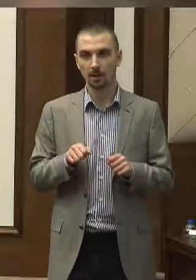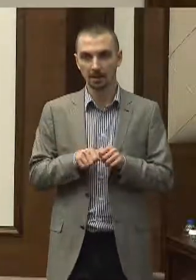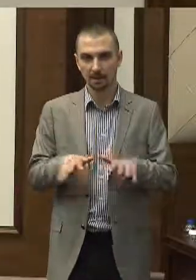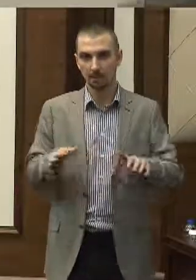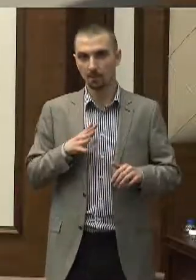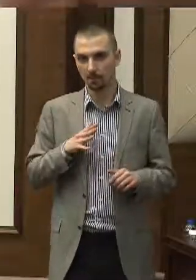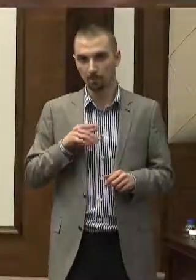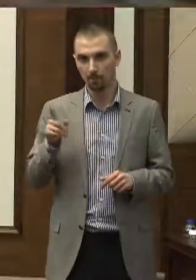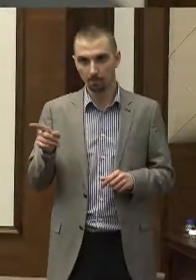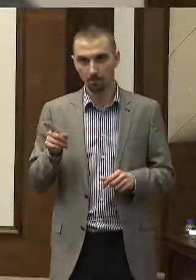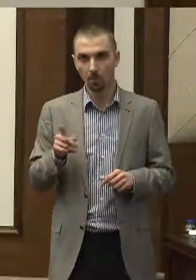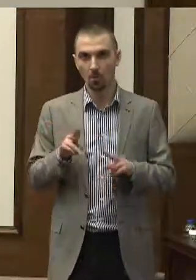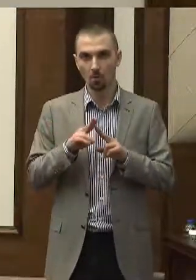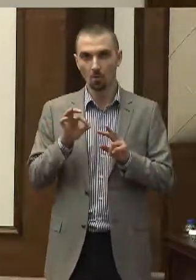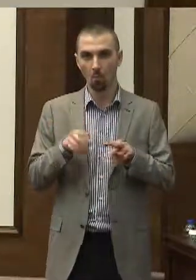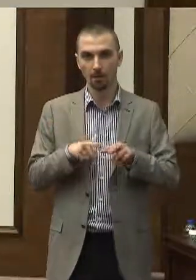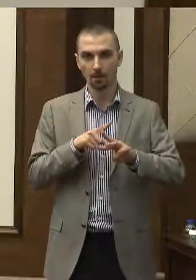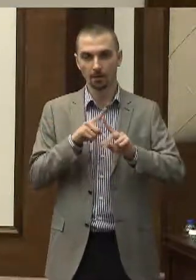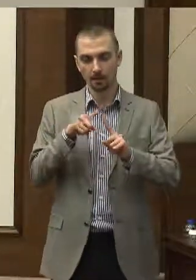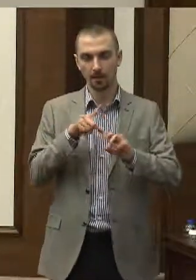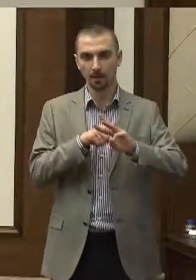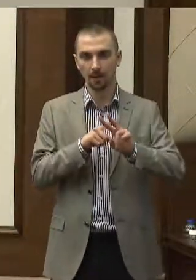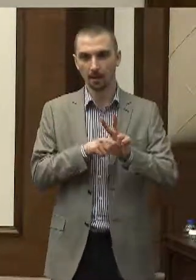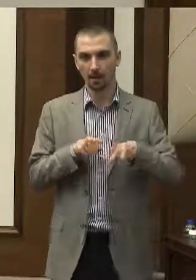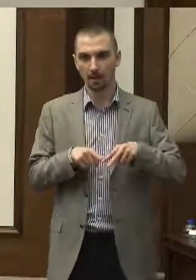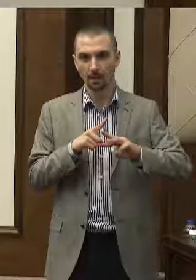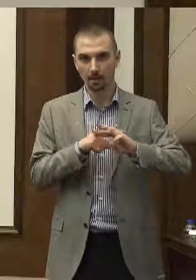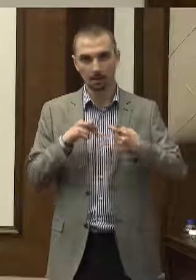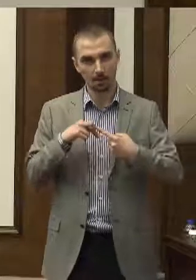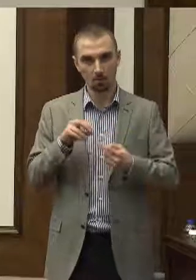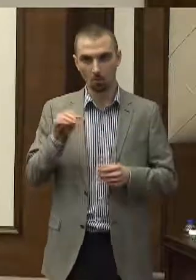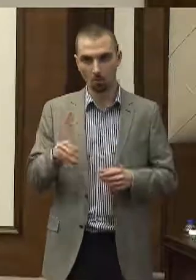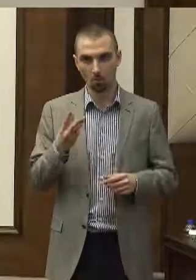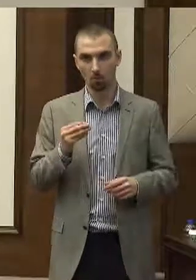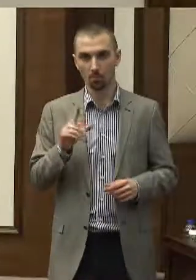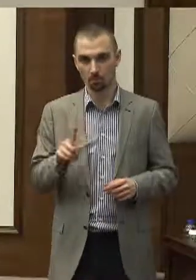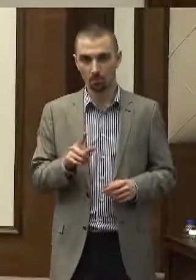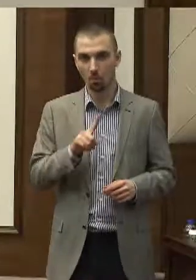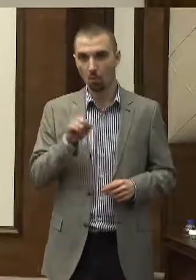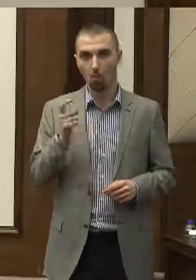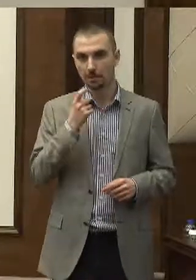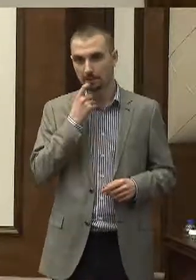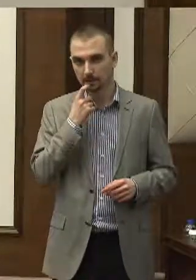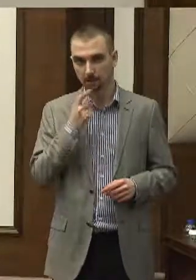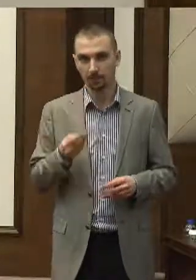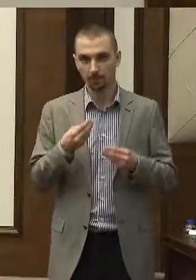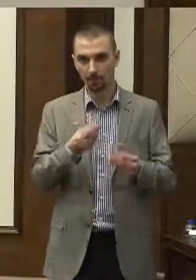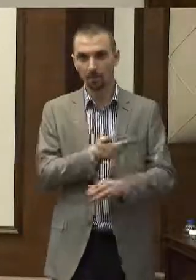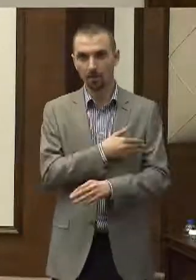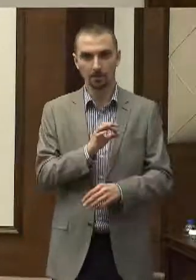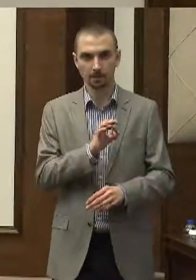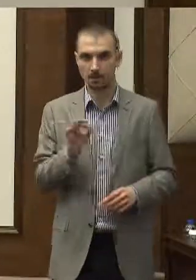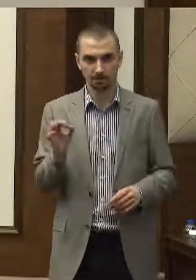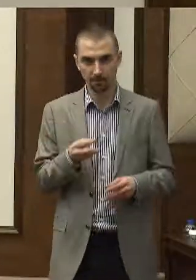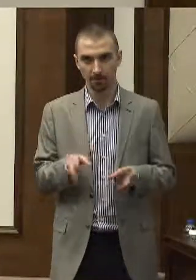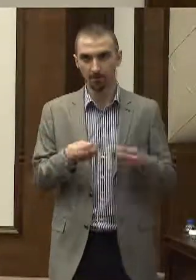kapsamında konteyner konulmak suretiyle İstanbul Valiliği İl Emniyet Müdürlüğü'ne 10 yıl süreyle bedelsiz olarak